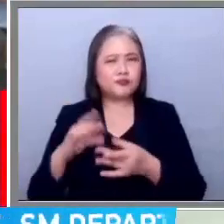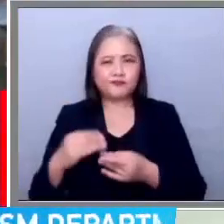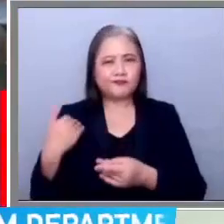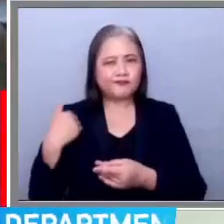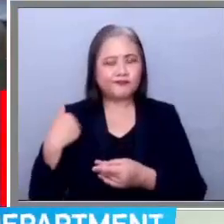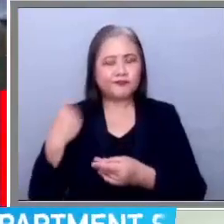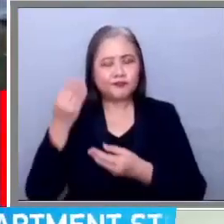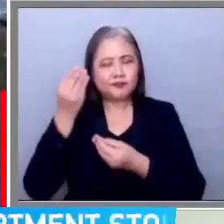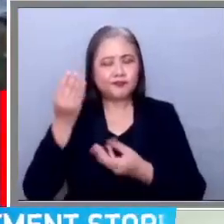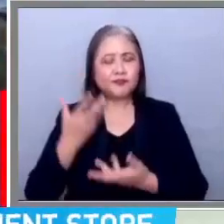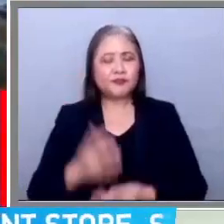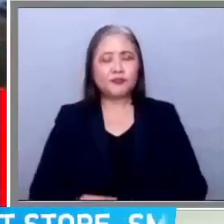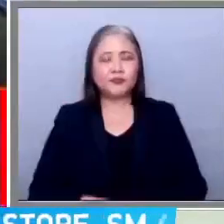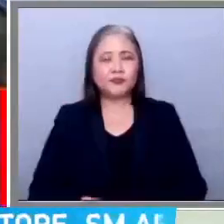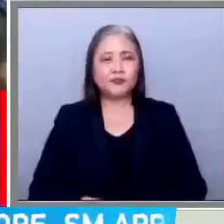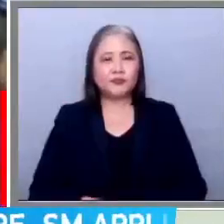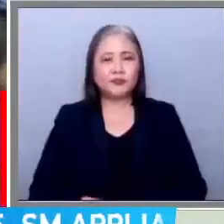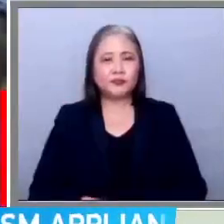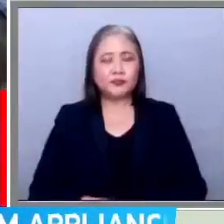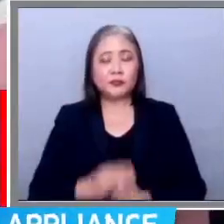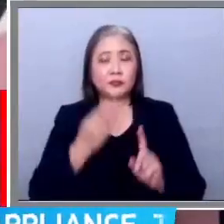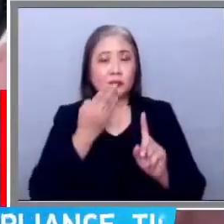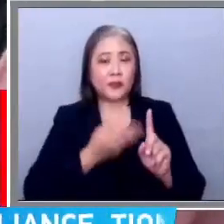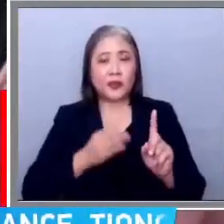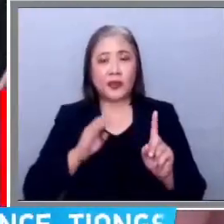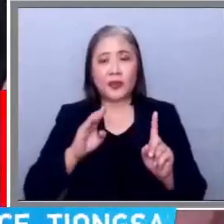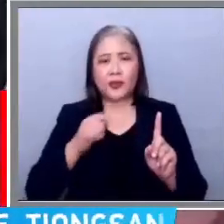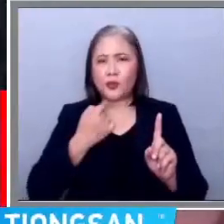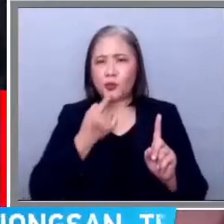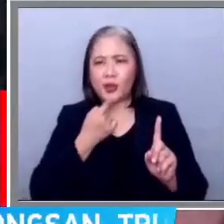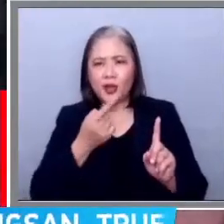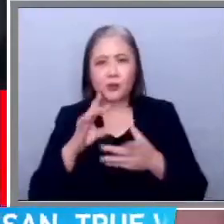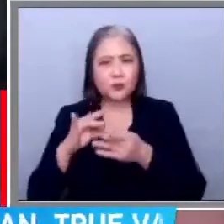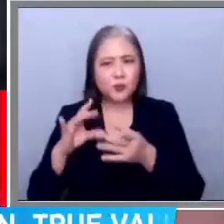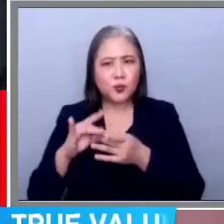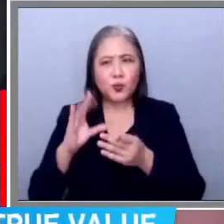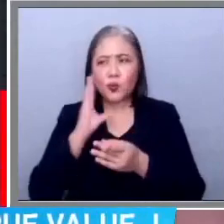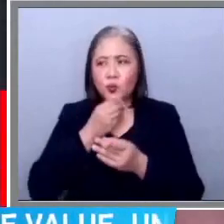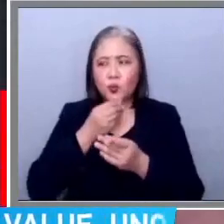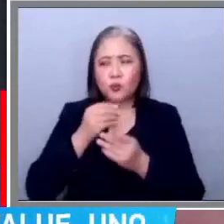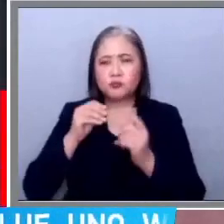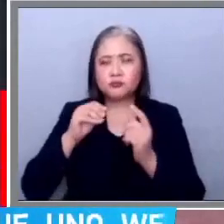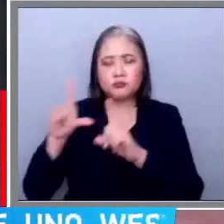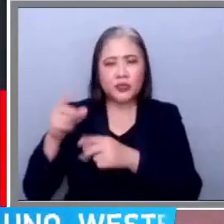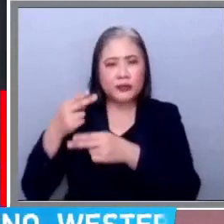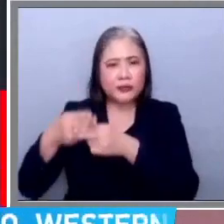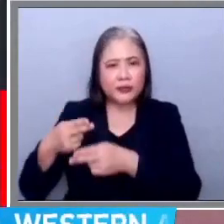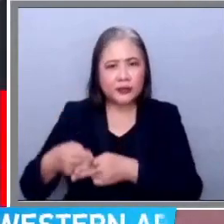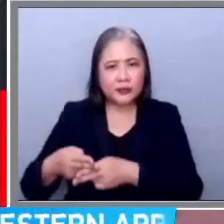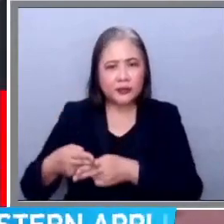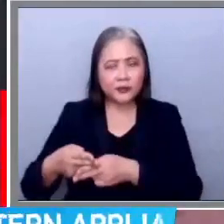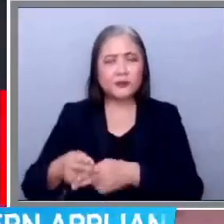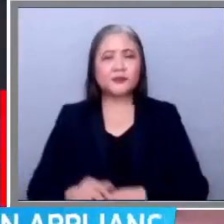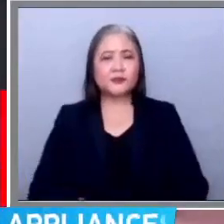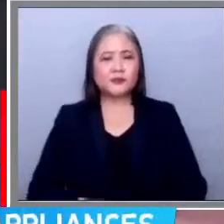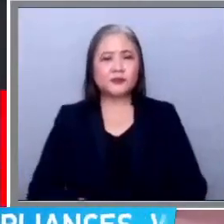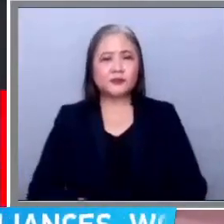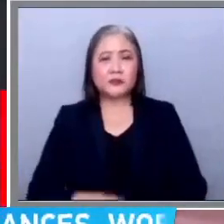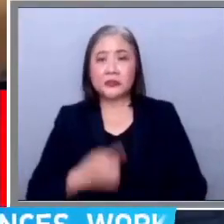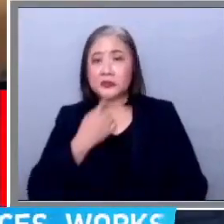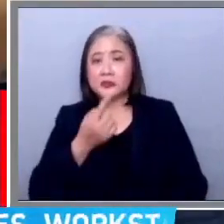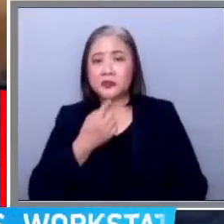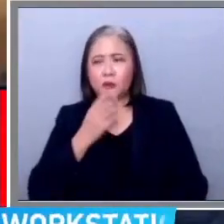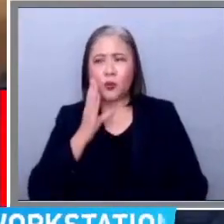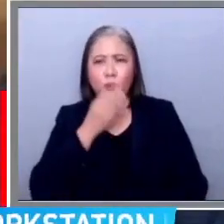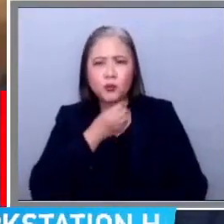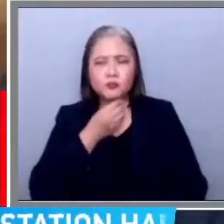ni Estorial yung pagkakakilanlan nung mga kasama niya. Hindi pa rin sinabi kung sino yung mastermind o